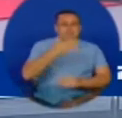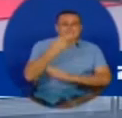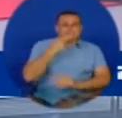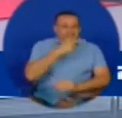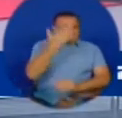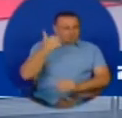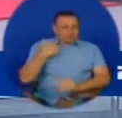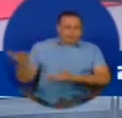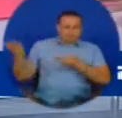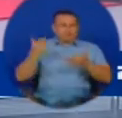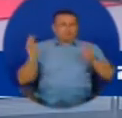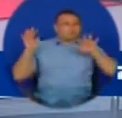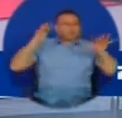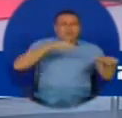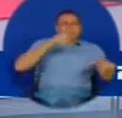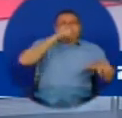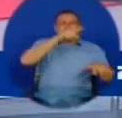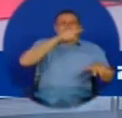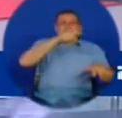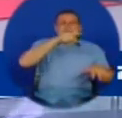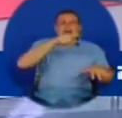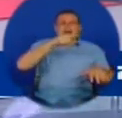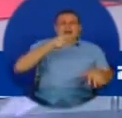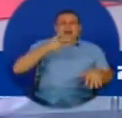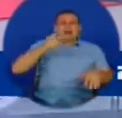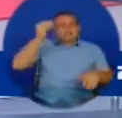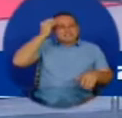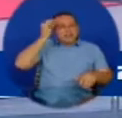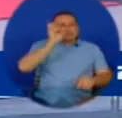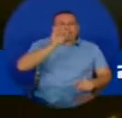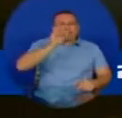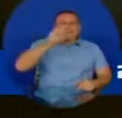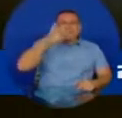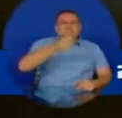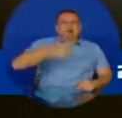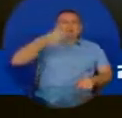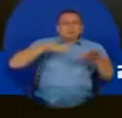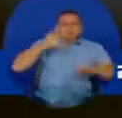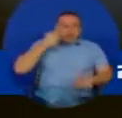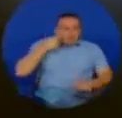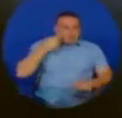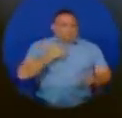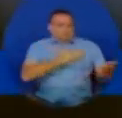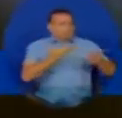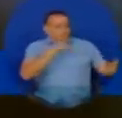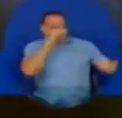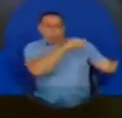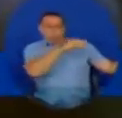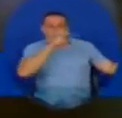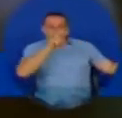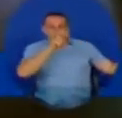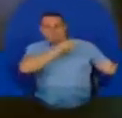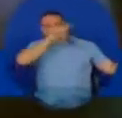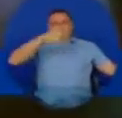רצח ראש הממשלה יצחק רבין, הזמנו את עודד לעמוד על הבמה ולשאת דברים. וההזמנה הזאת באה עם הרבה